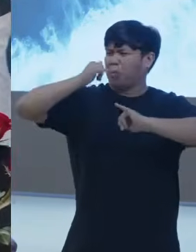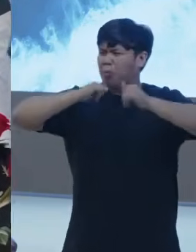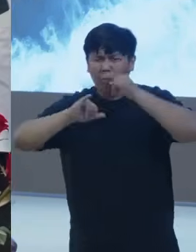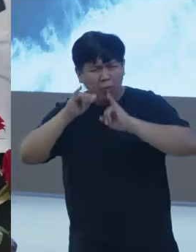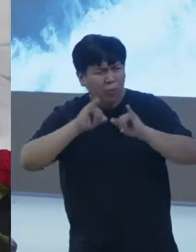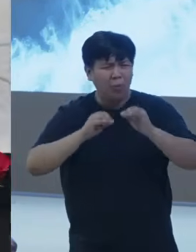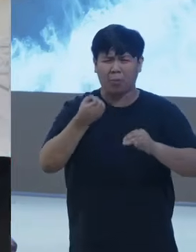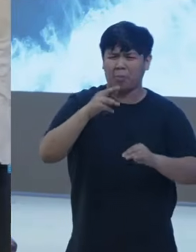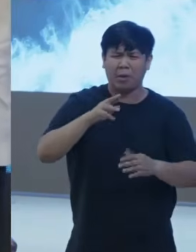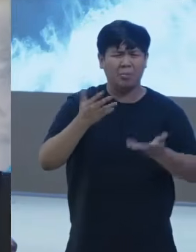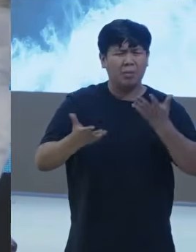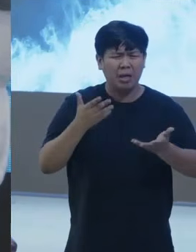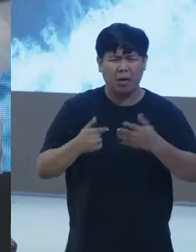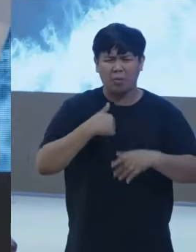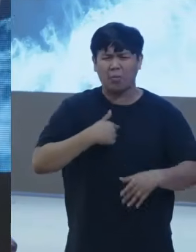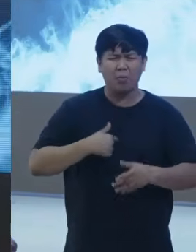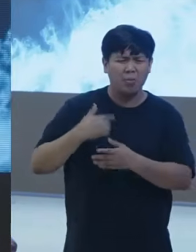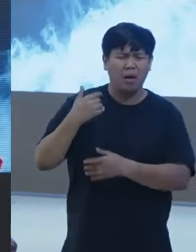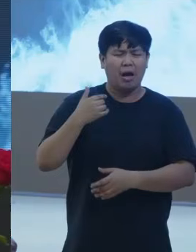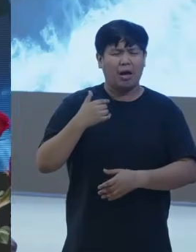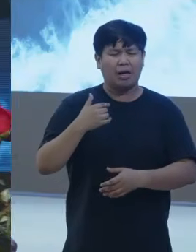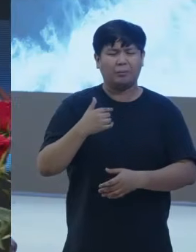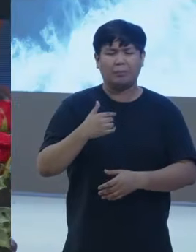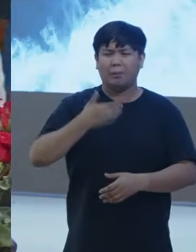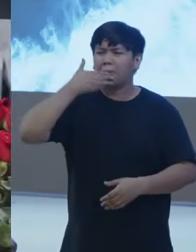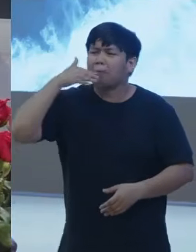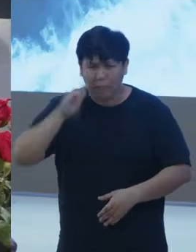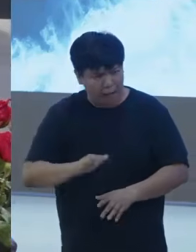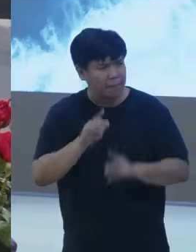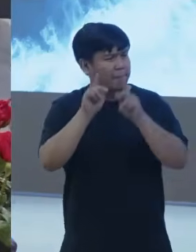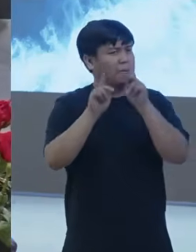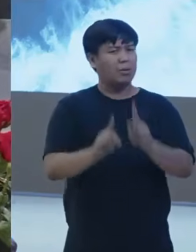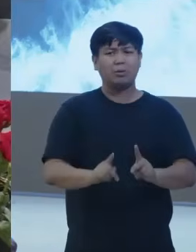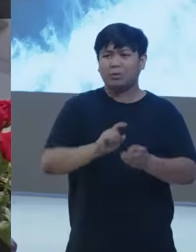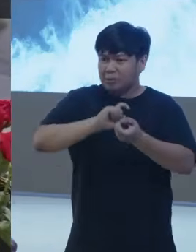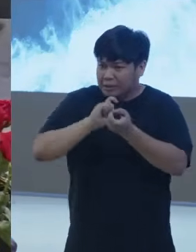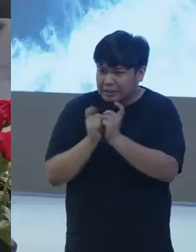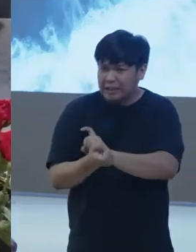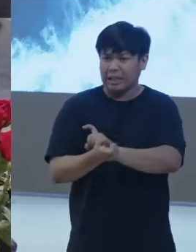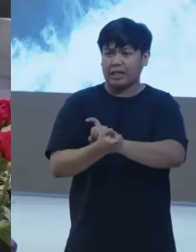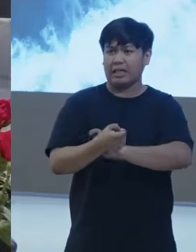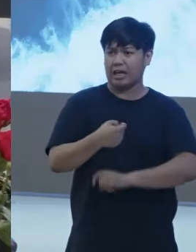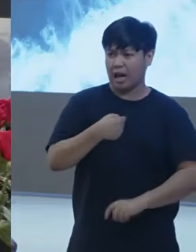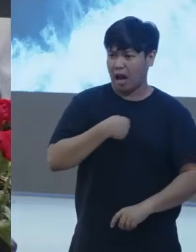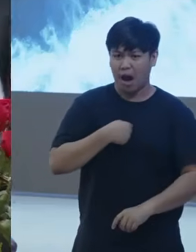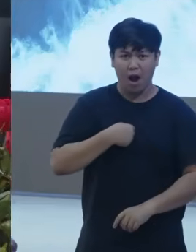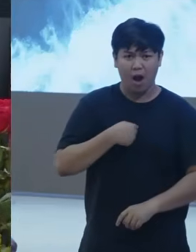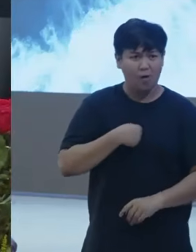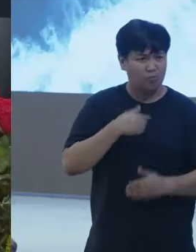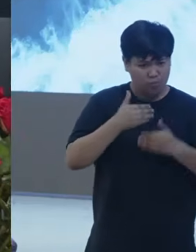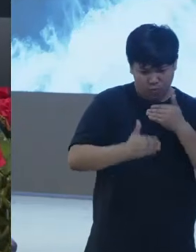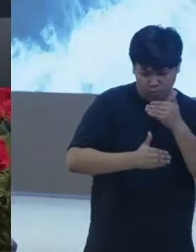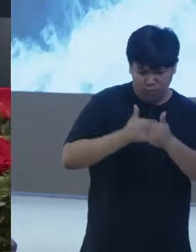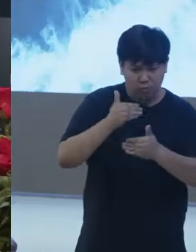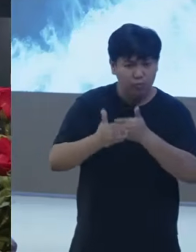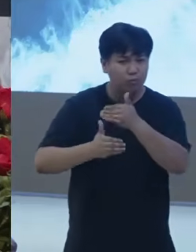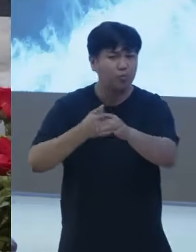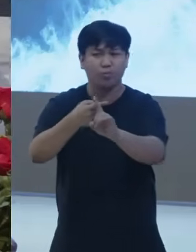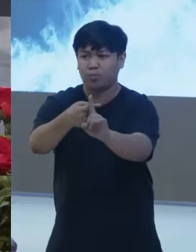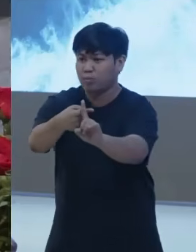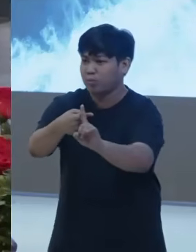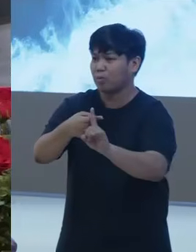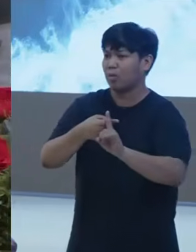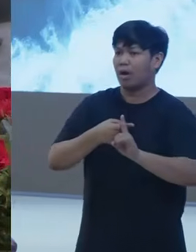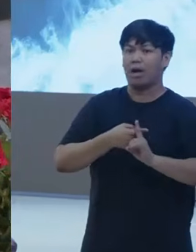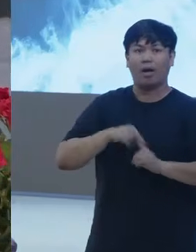ay nakarinig ng mabuting balita ng kaligtasan, at sila ay finalo up, at sila ay nakakilala